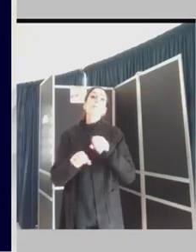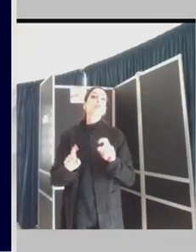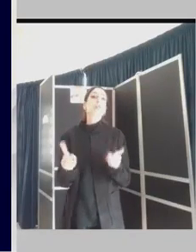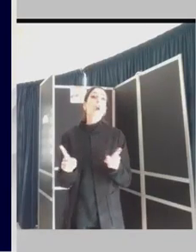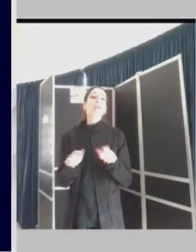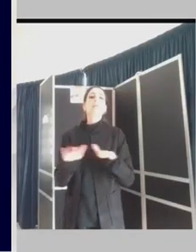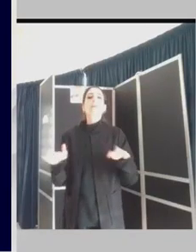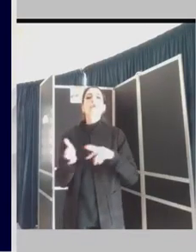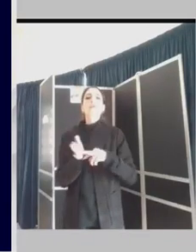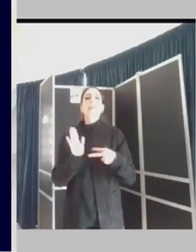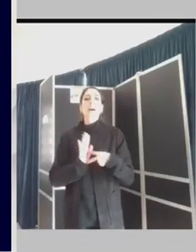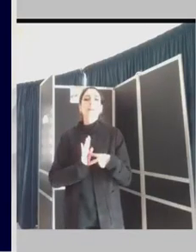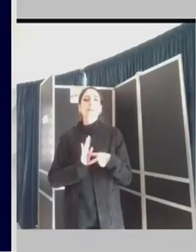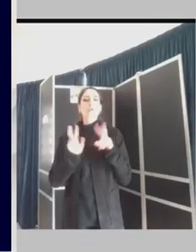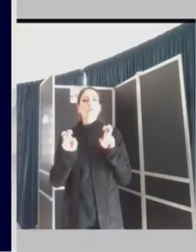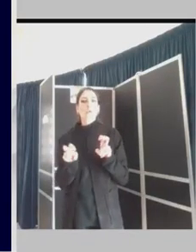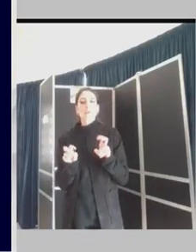tematico,